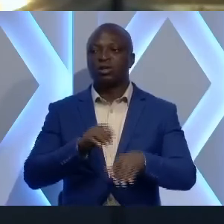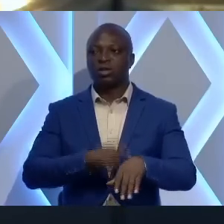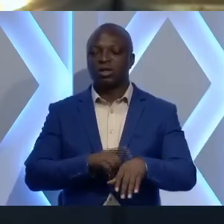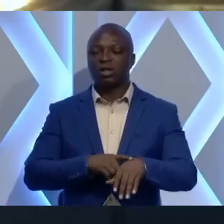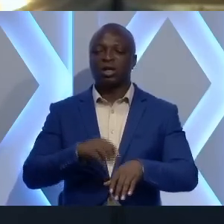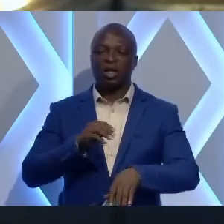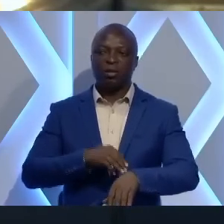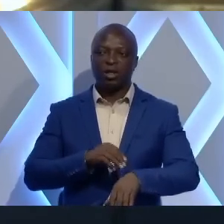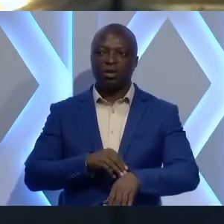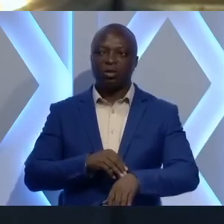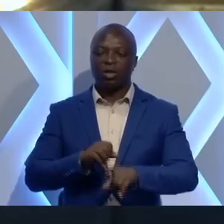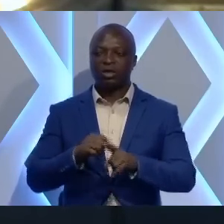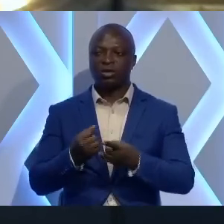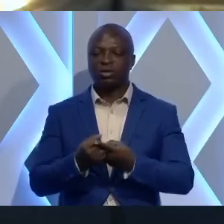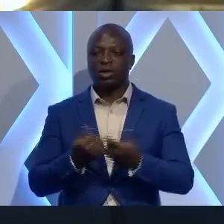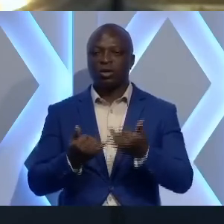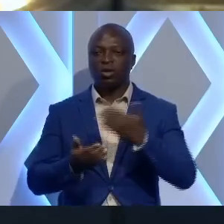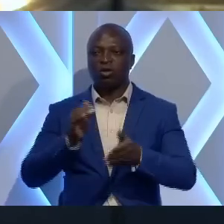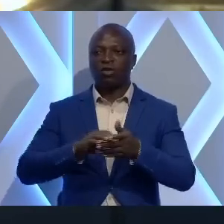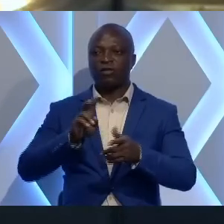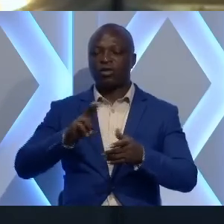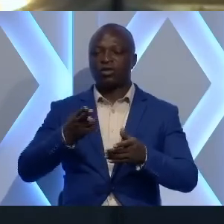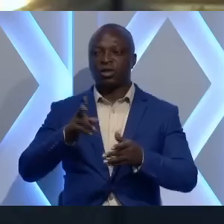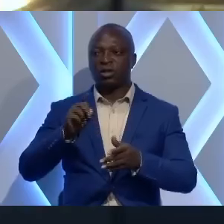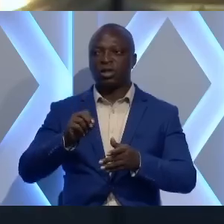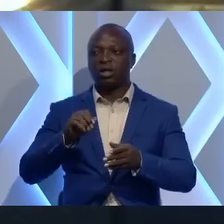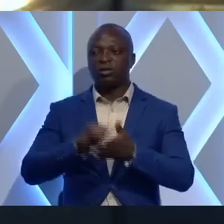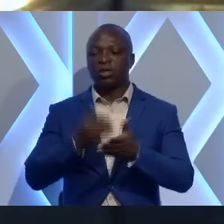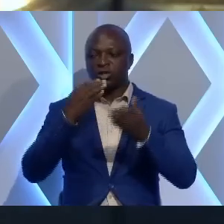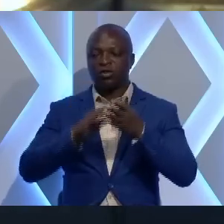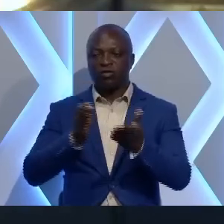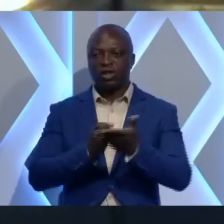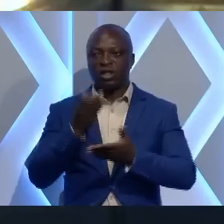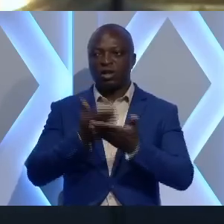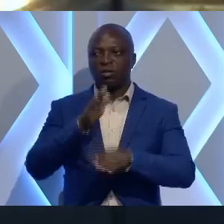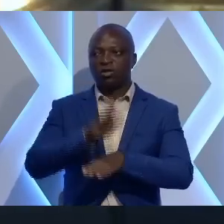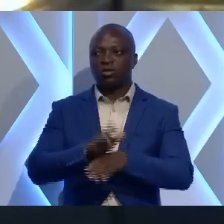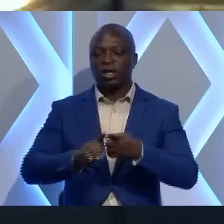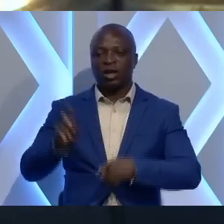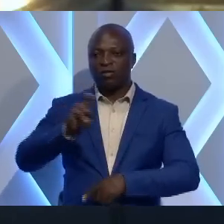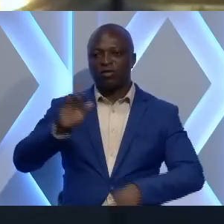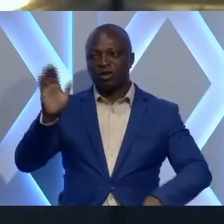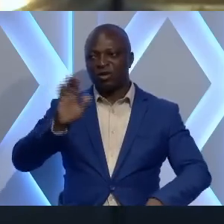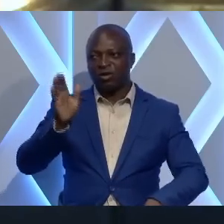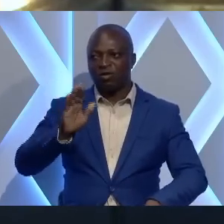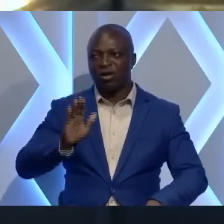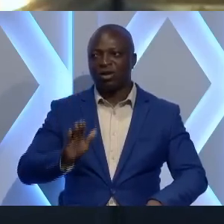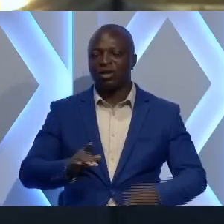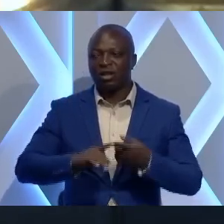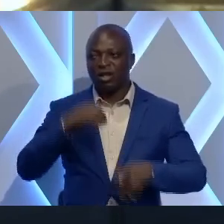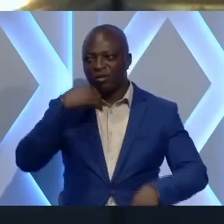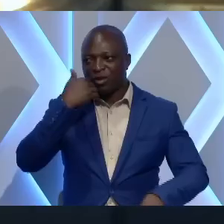la météo. L'actualité revient à 22h30. Merci de votre fidélité. Très belle soirée à vous et à très bientôt.